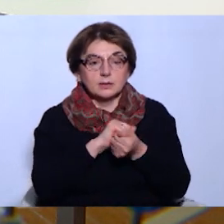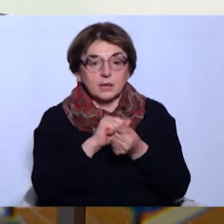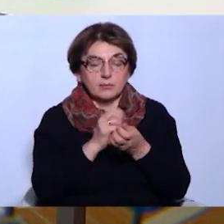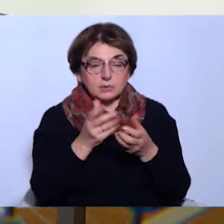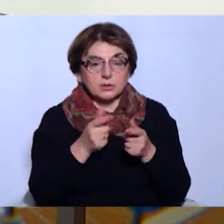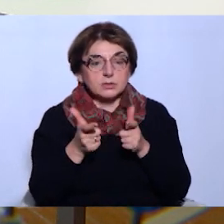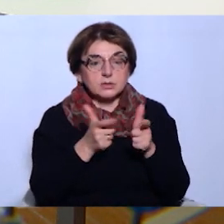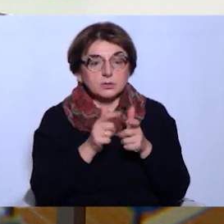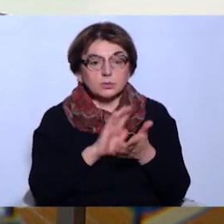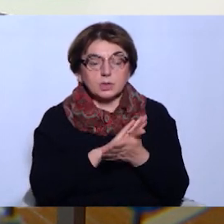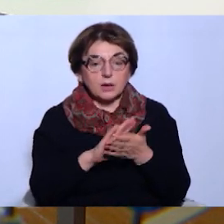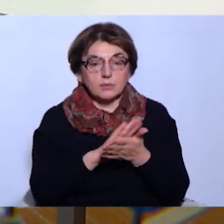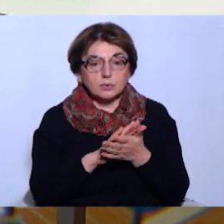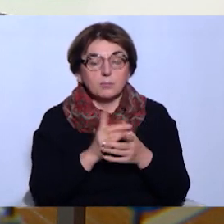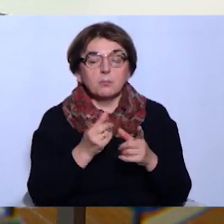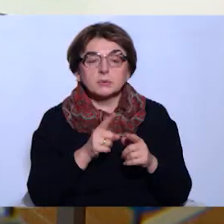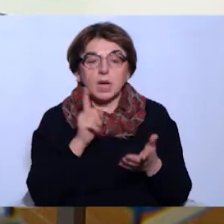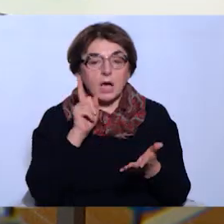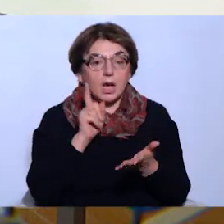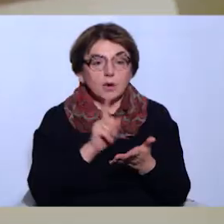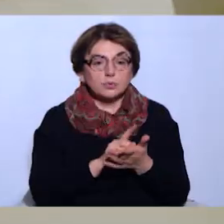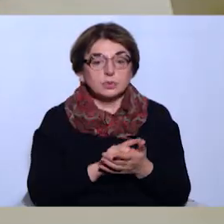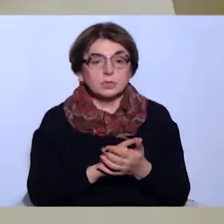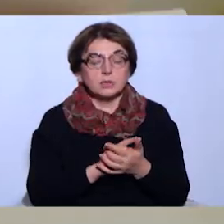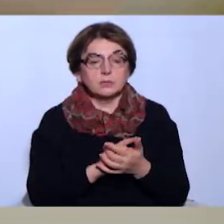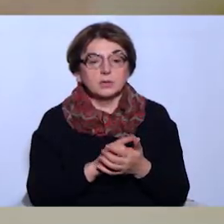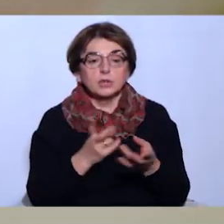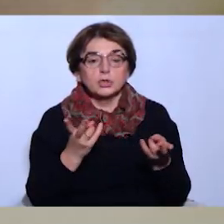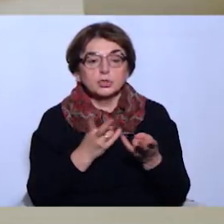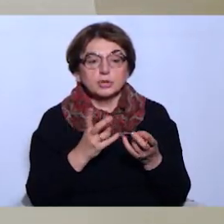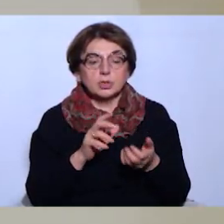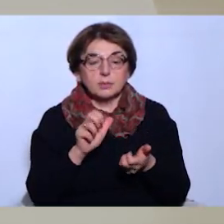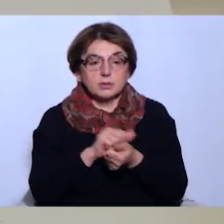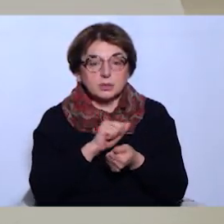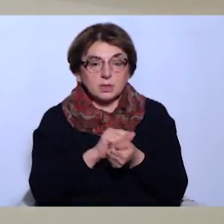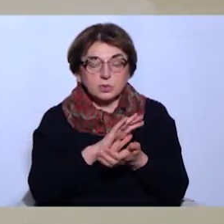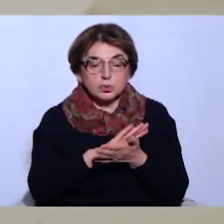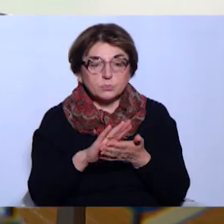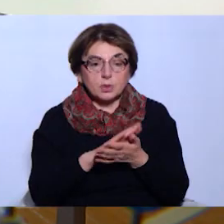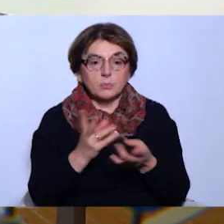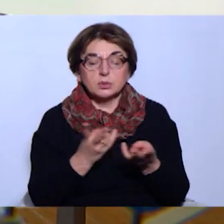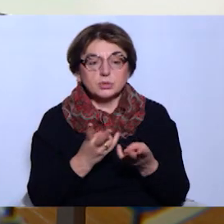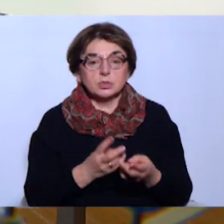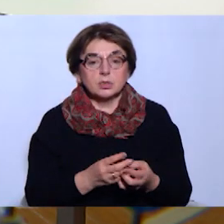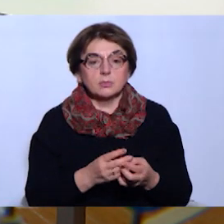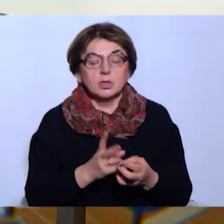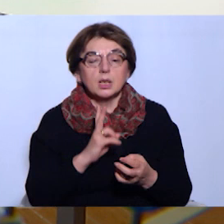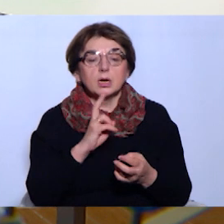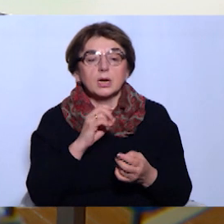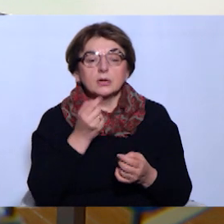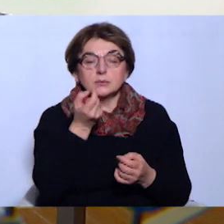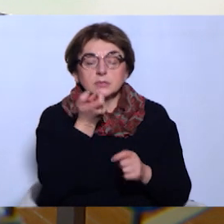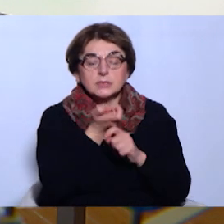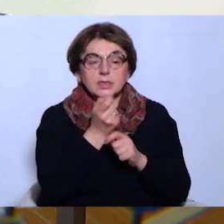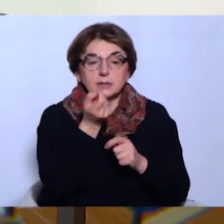Შევამშალოთ. Ეს უკვე მე წინასწარ გავასუფთავე, თუმცა ისე იცოდეთ, რომ აუცილებლად ჭირდება მას გასუფთავება. Მაშასე